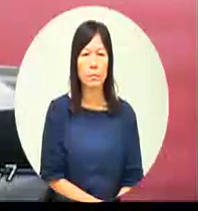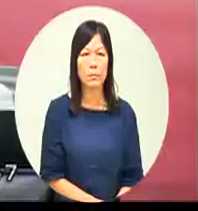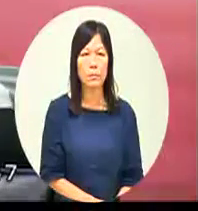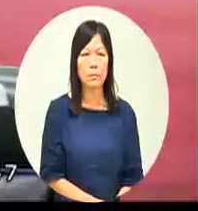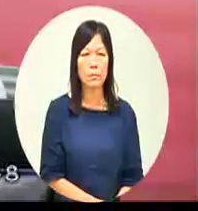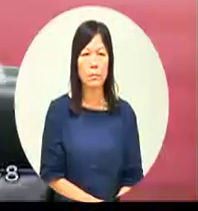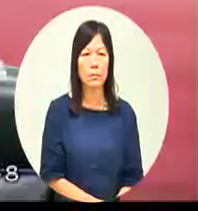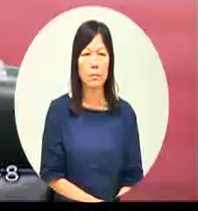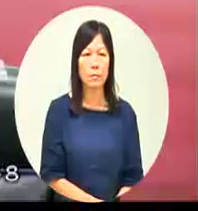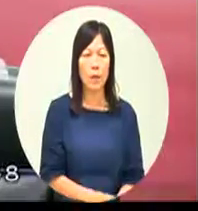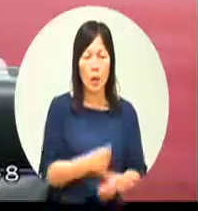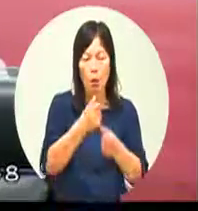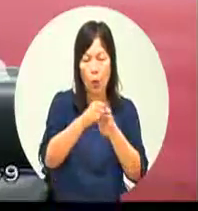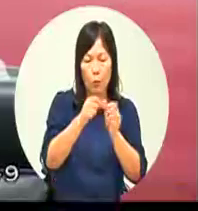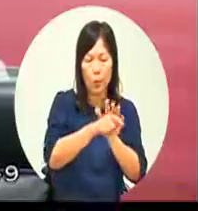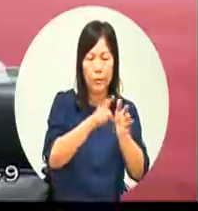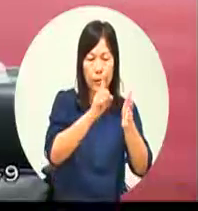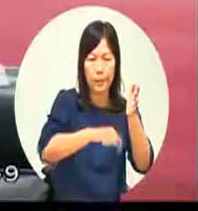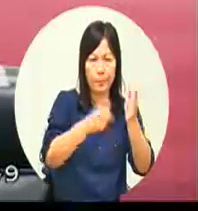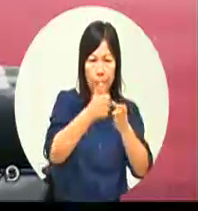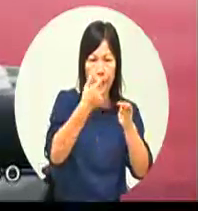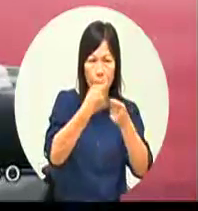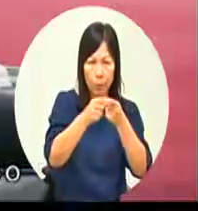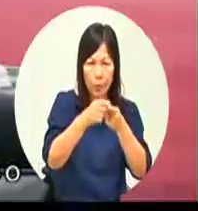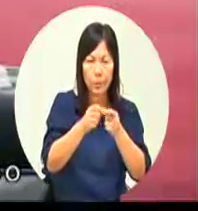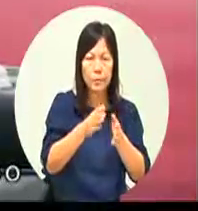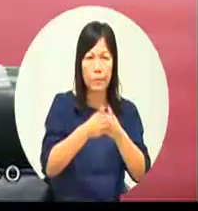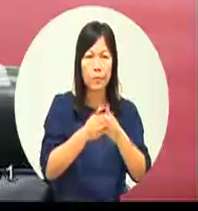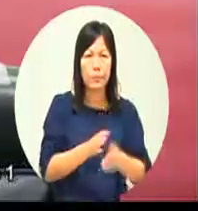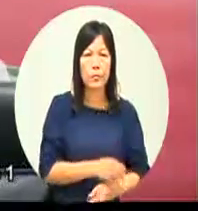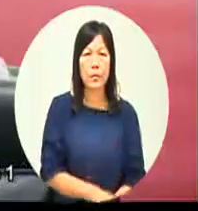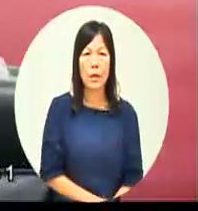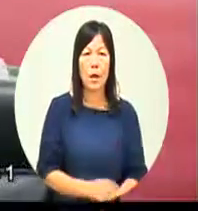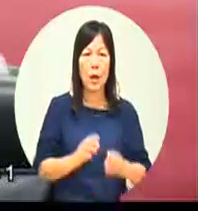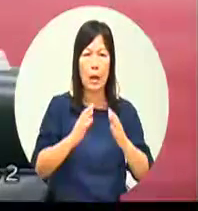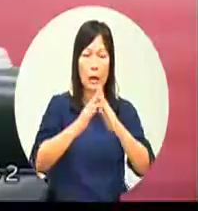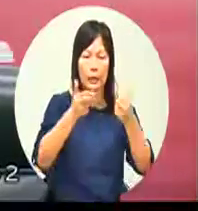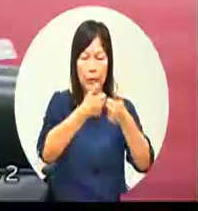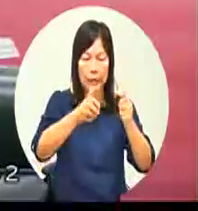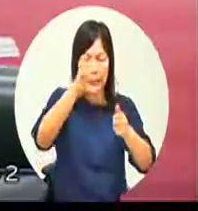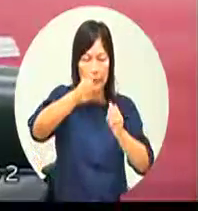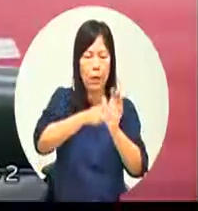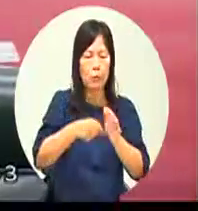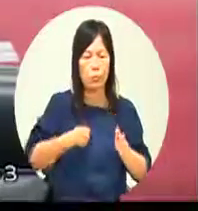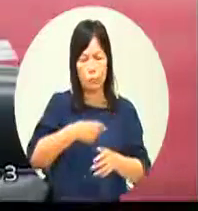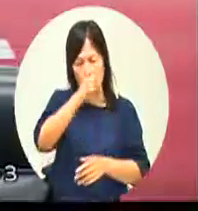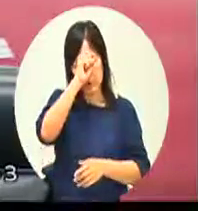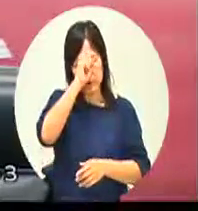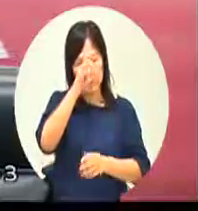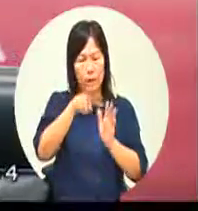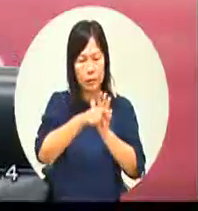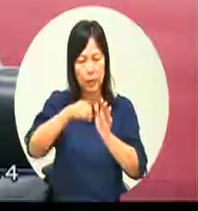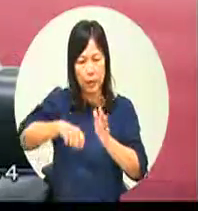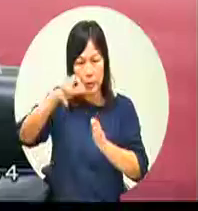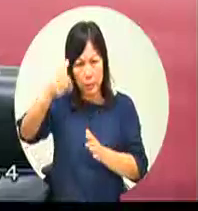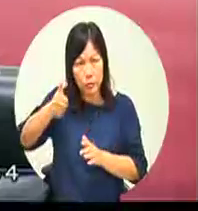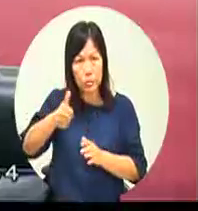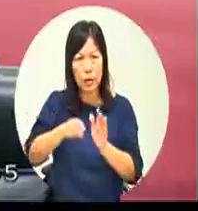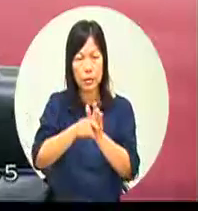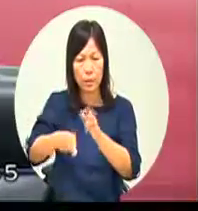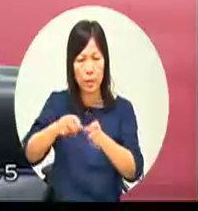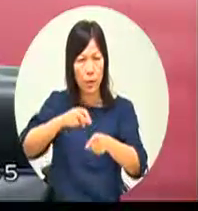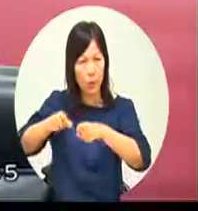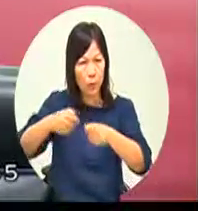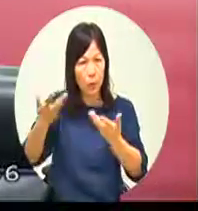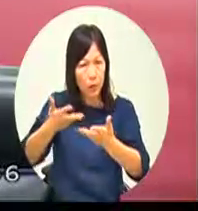哦、就五分钟，简焕中议员五分钟。 议长，我建议哈、哦，我建议局长这个案子我